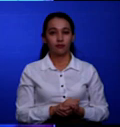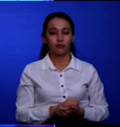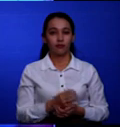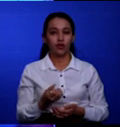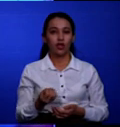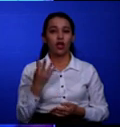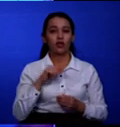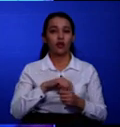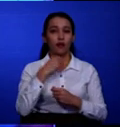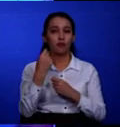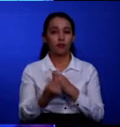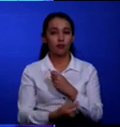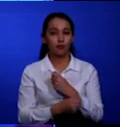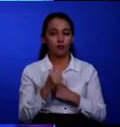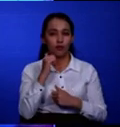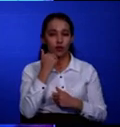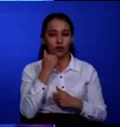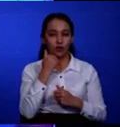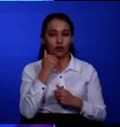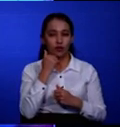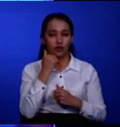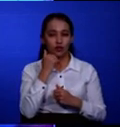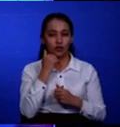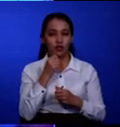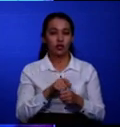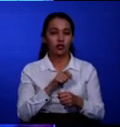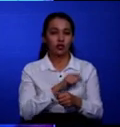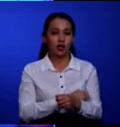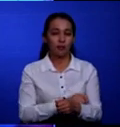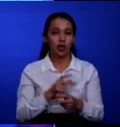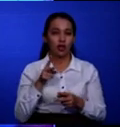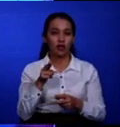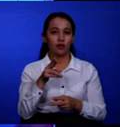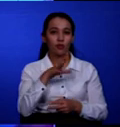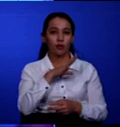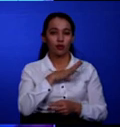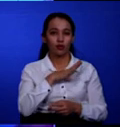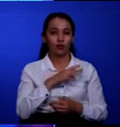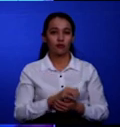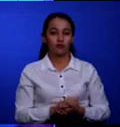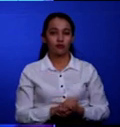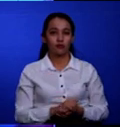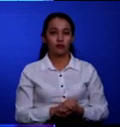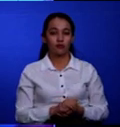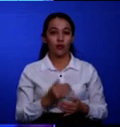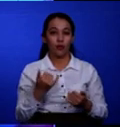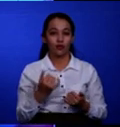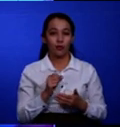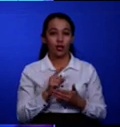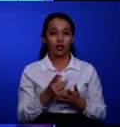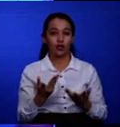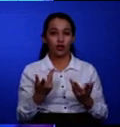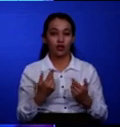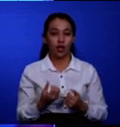Necha metr gazlama qirqib olingan? Demak, bu masalani yechishda siz dastlab